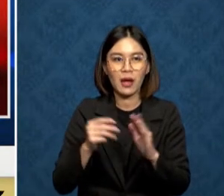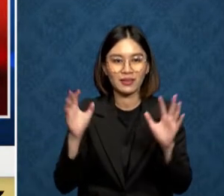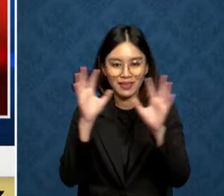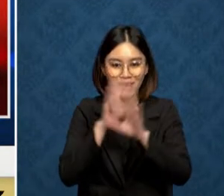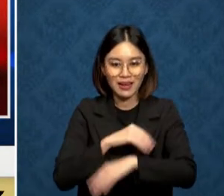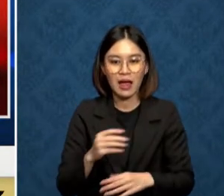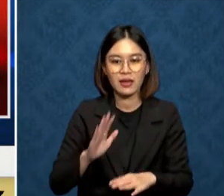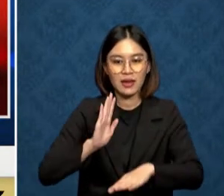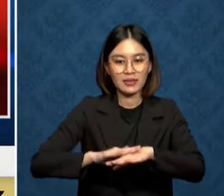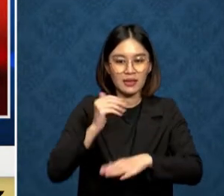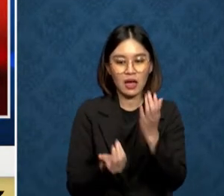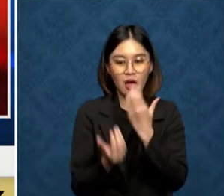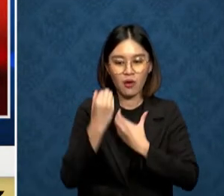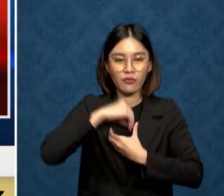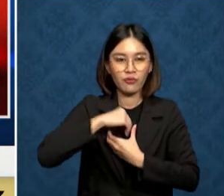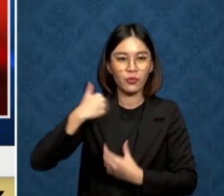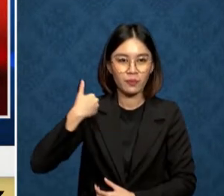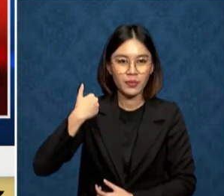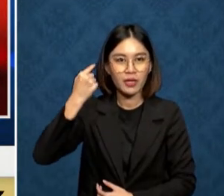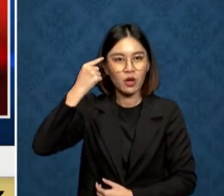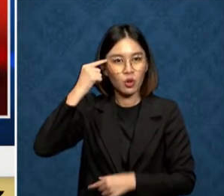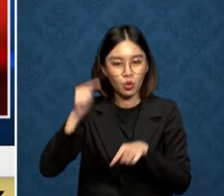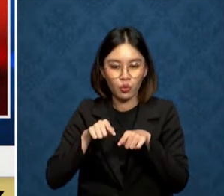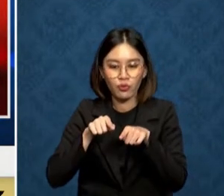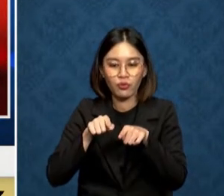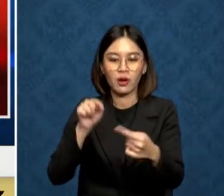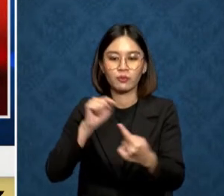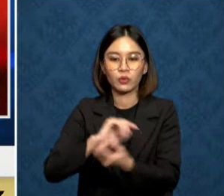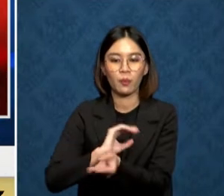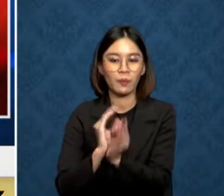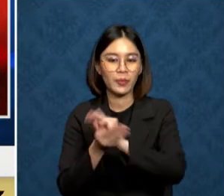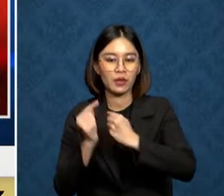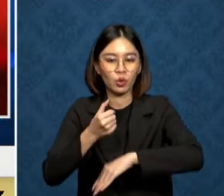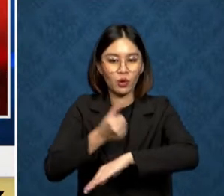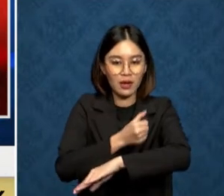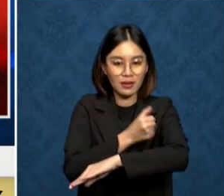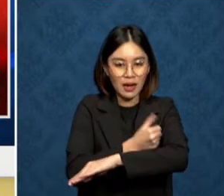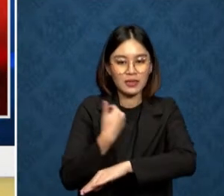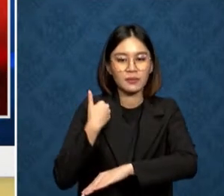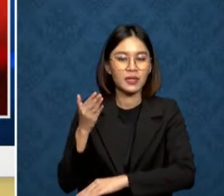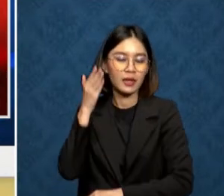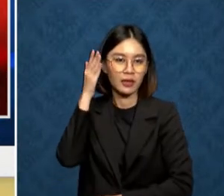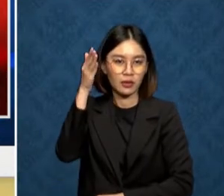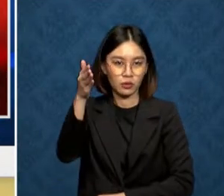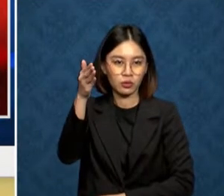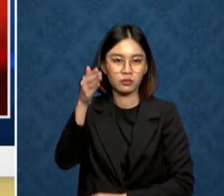รชาชนให้รู้เท่าทันของการเปลี่ยน-แปลงทำด้านแ่งงานที่จะเกิดขึ้น ครั